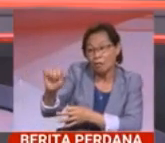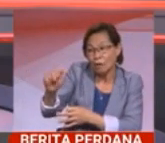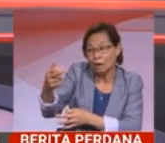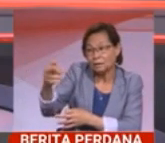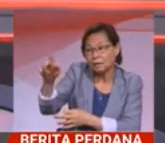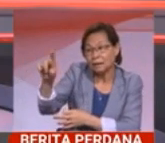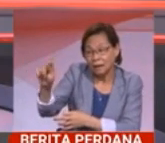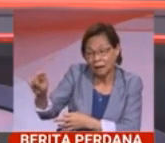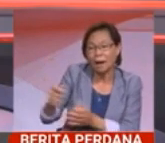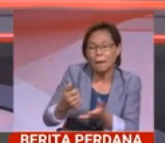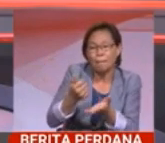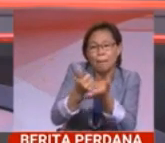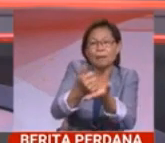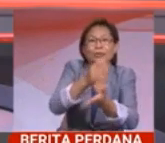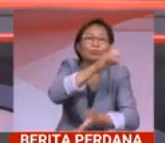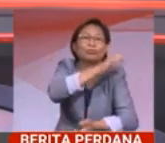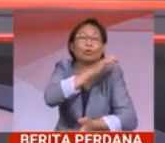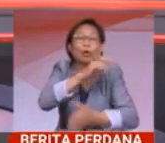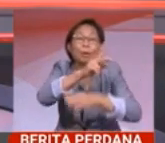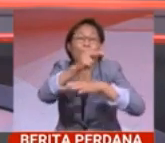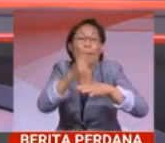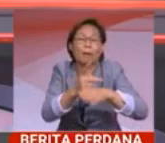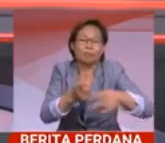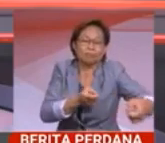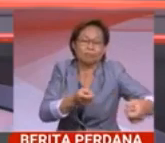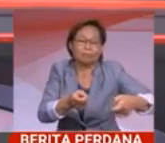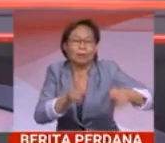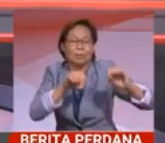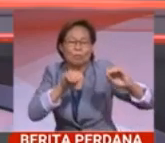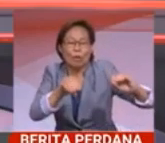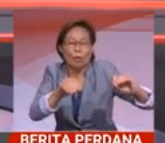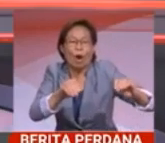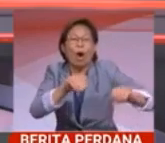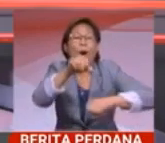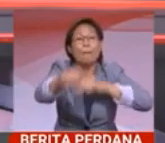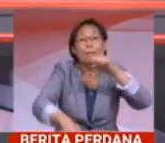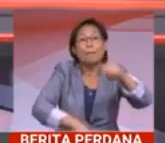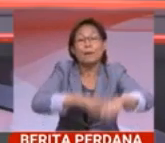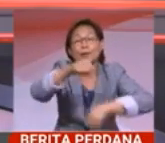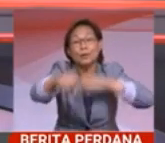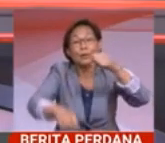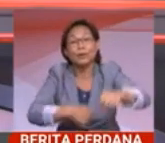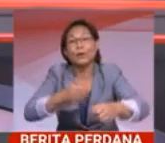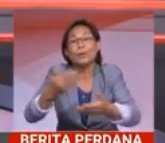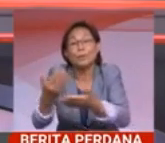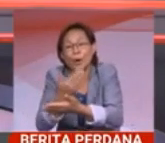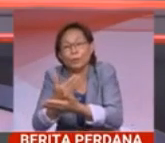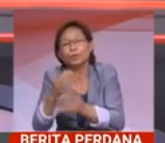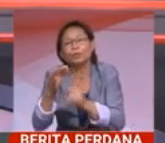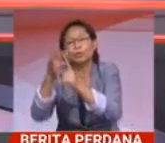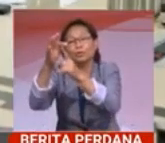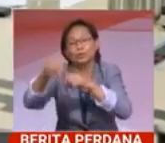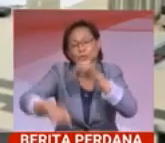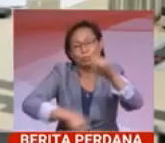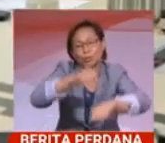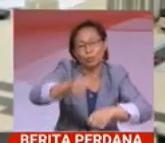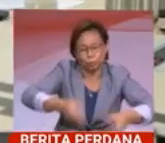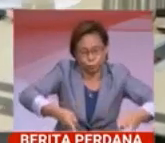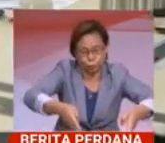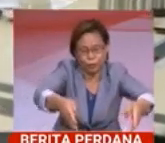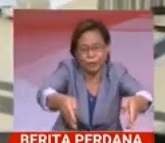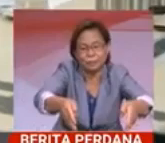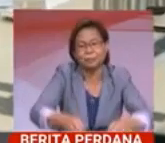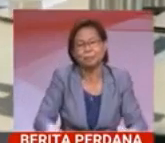juliati pelapis kebangsaan soal husein mengendalikan brimob lapis khususnya belum whitelight hai